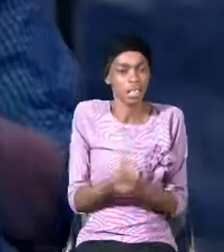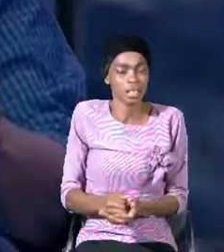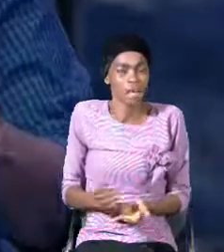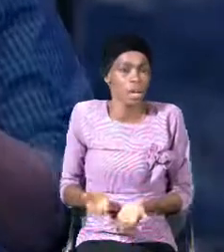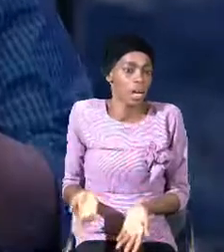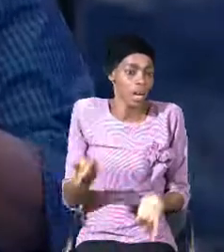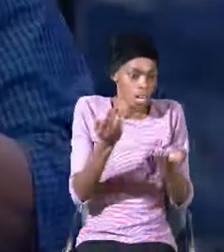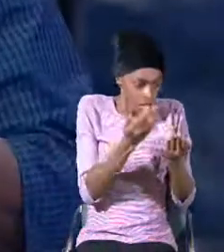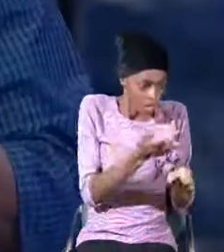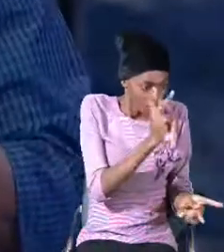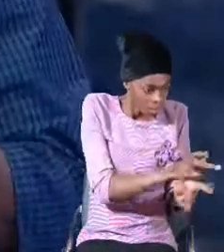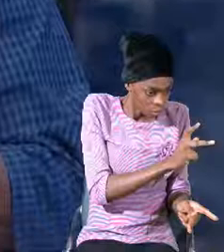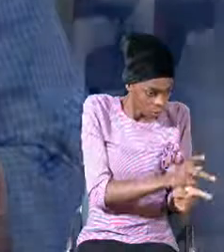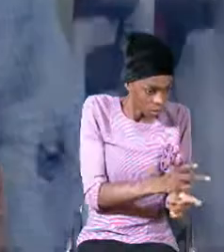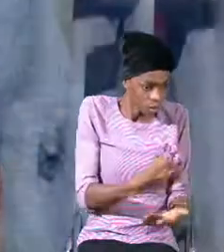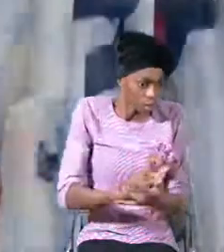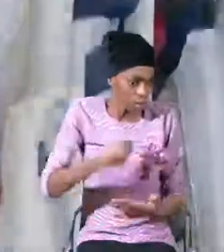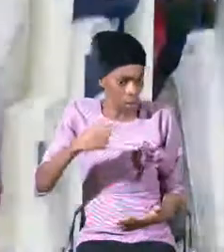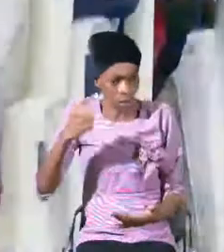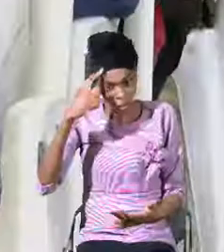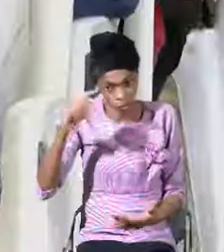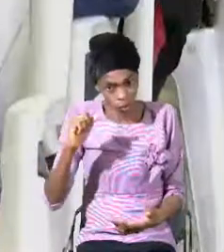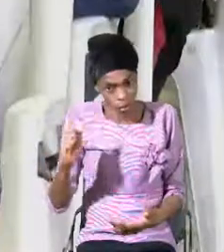celle qui amasse des trésors pour lui-même.